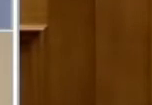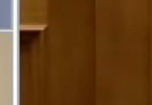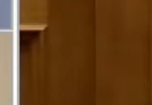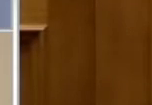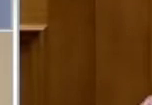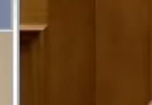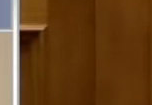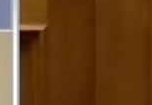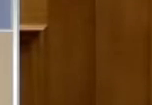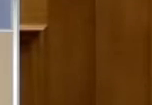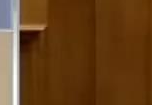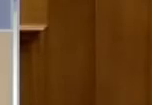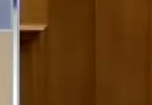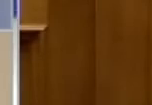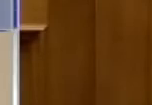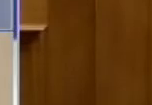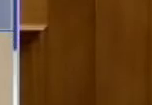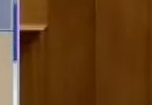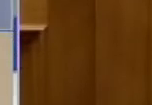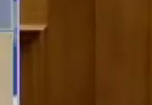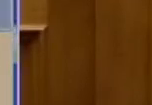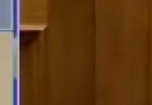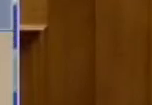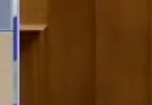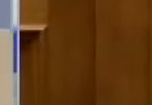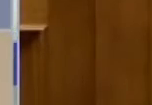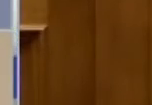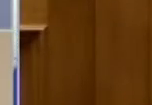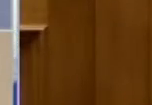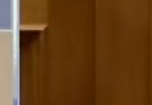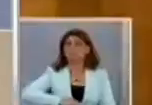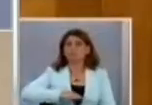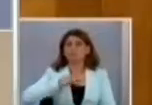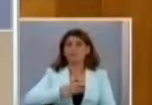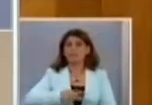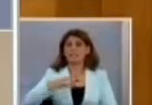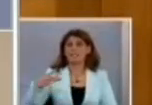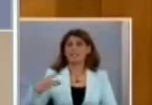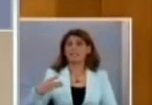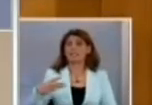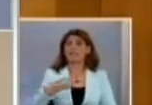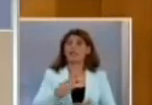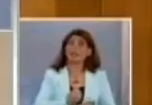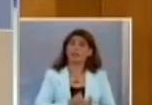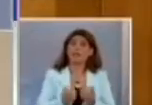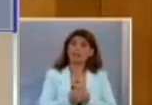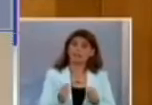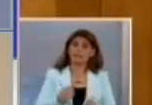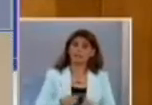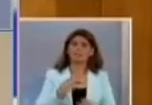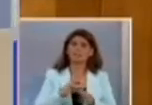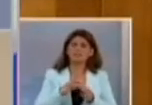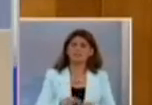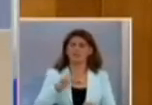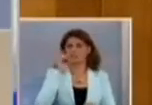θα το χαρακτήριζα με μία λέξη, ένα νόμο που εξασφαλίζει τη βιωσιμότητα του ασφαλιστικού συστήματος.